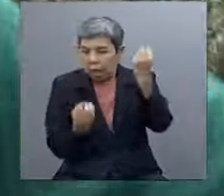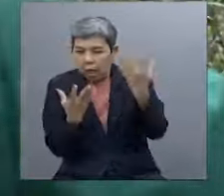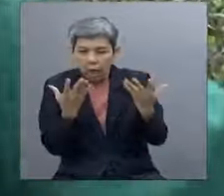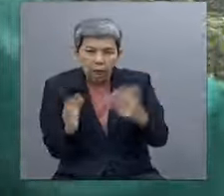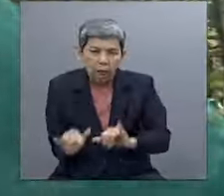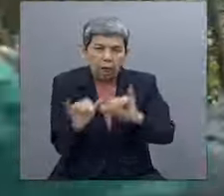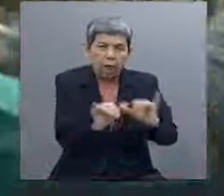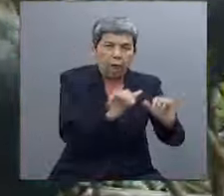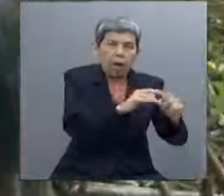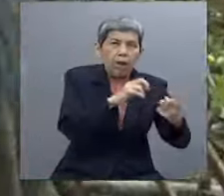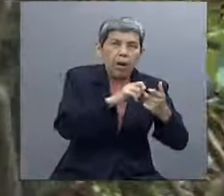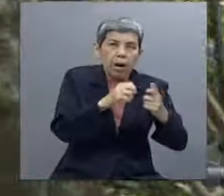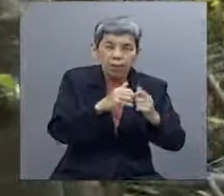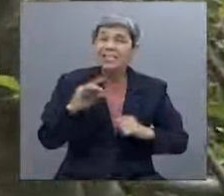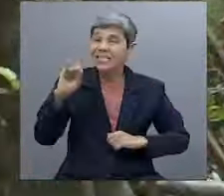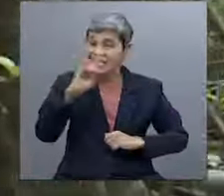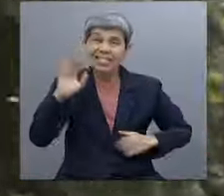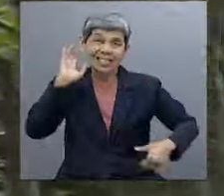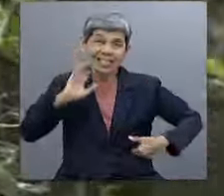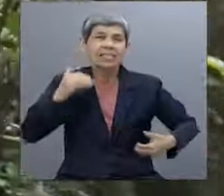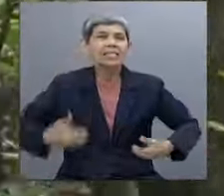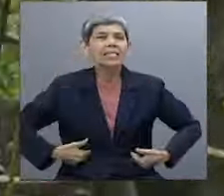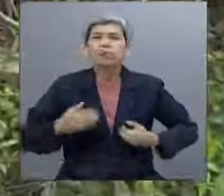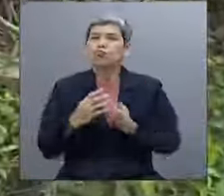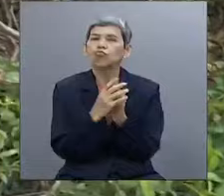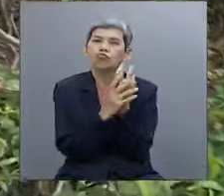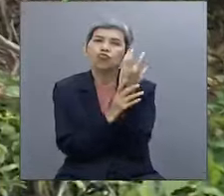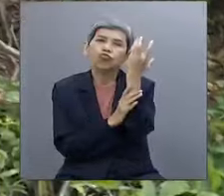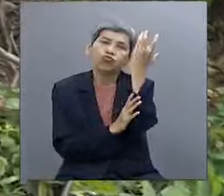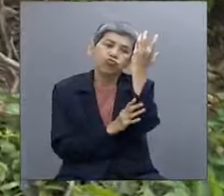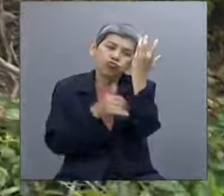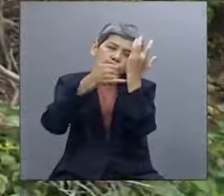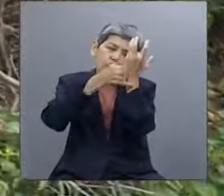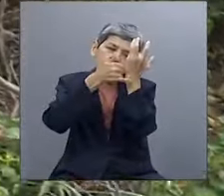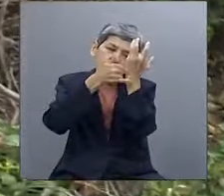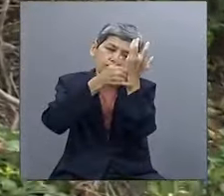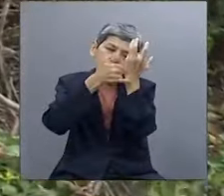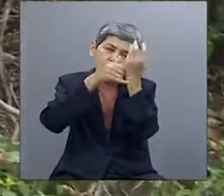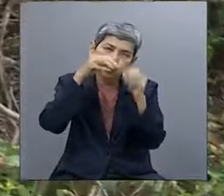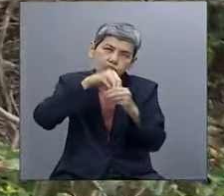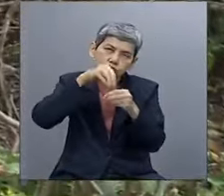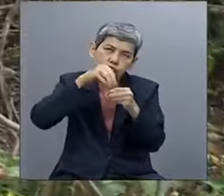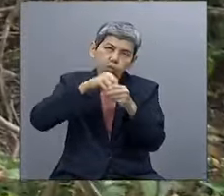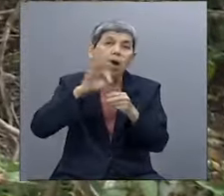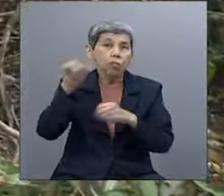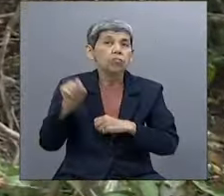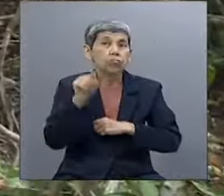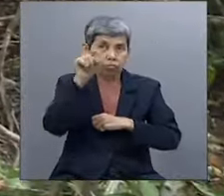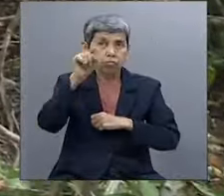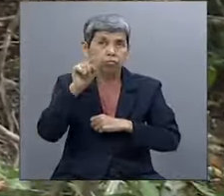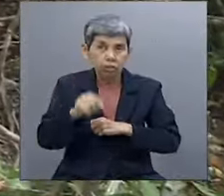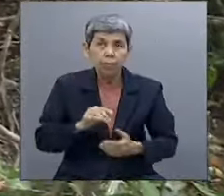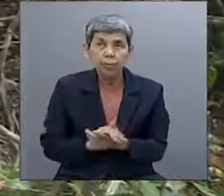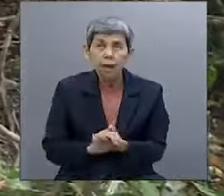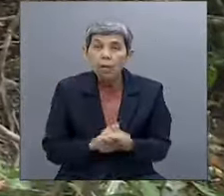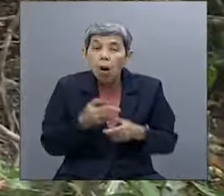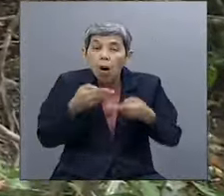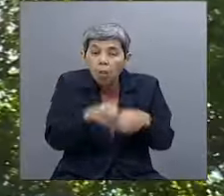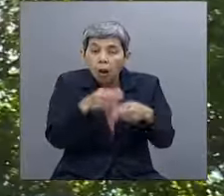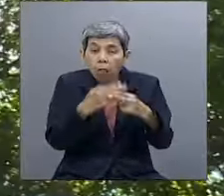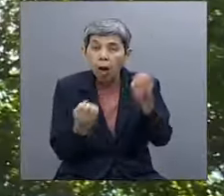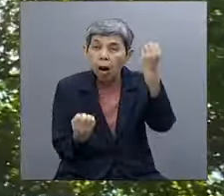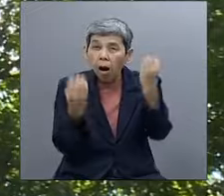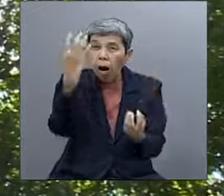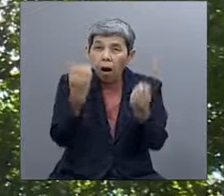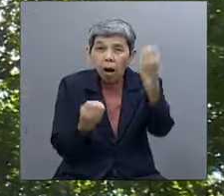อุตังค่ะเพราะว่าสัตว์ชนิดนี้ใช้ชีวิตอยู่บนต้นไม้มากถึง 90%ของทั้งชีวิตนะคะและถ้าปล่อยให้ป่าลดจำนวน